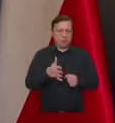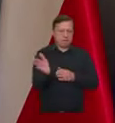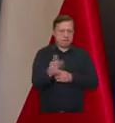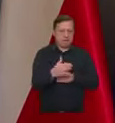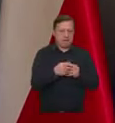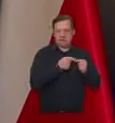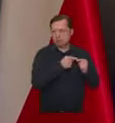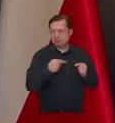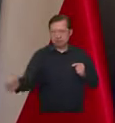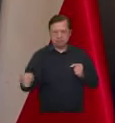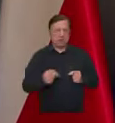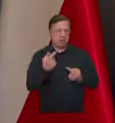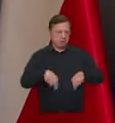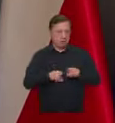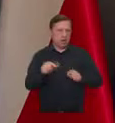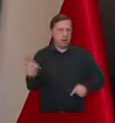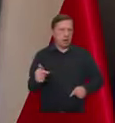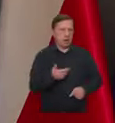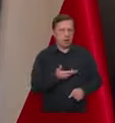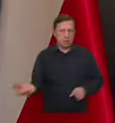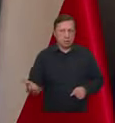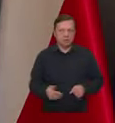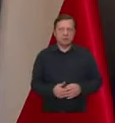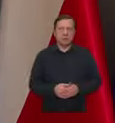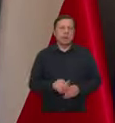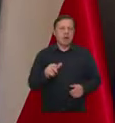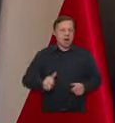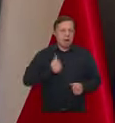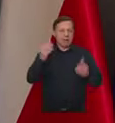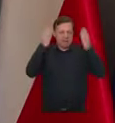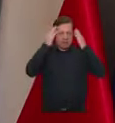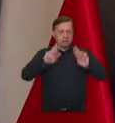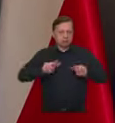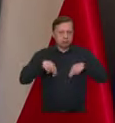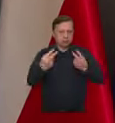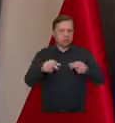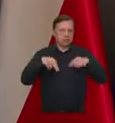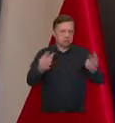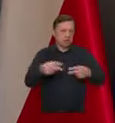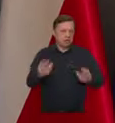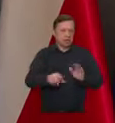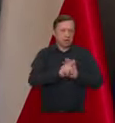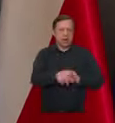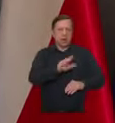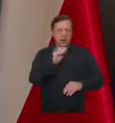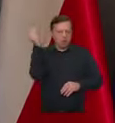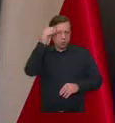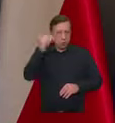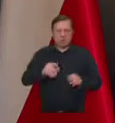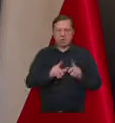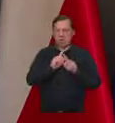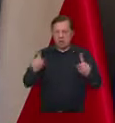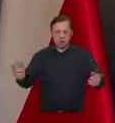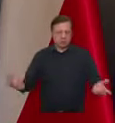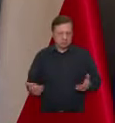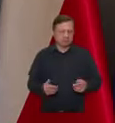aby nauczyciele mogli już w bardziej systematyczny sposób przekazywać wiedzę, mogli kontaktować się ze swoimi uczniami, mogli,